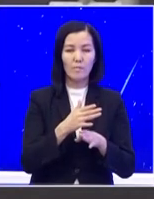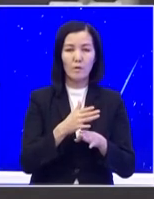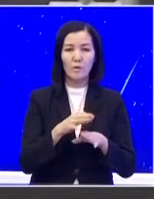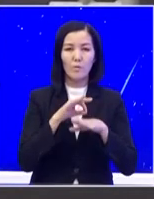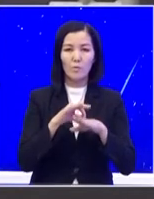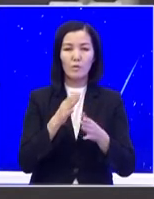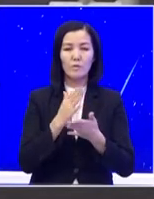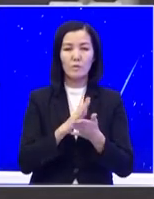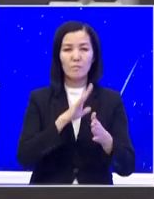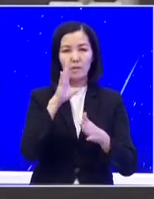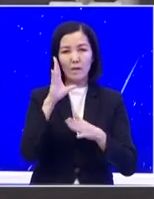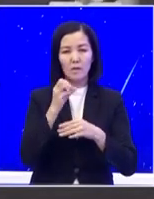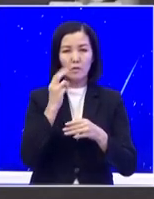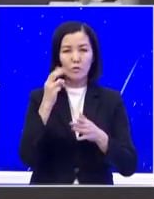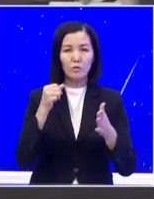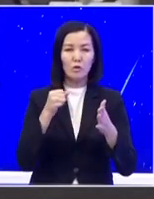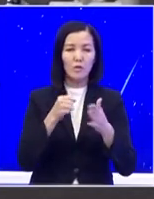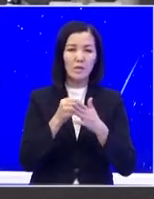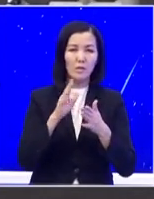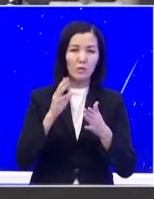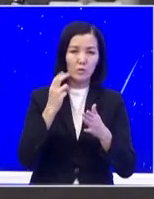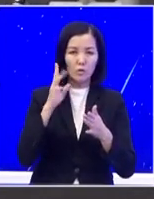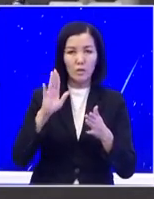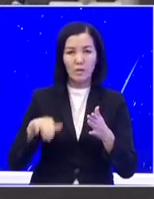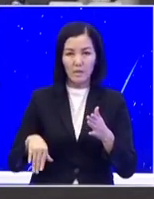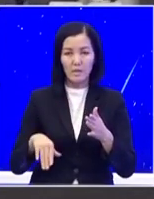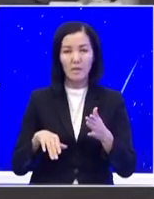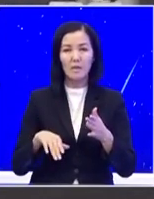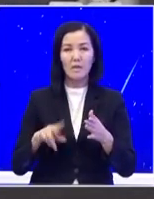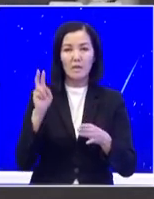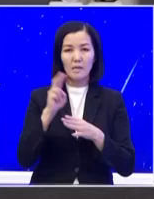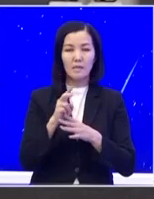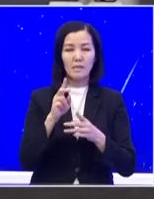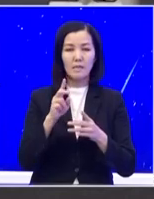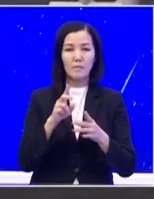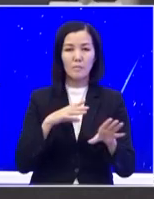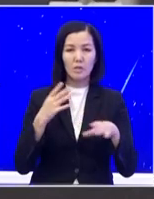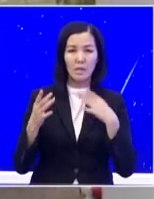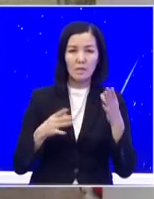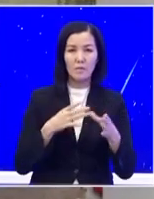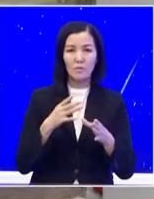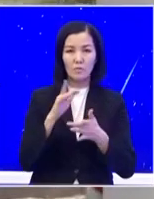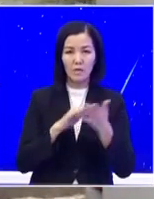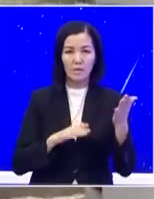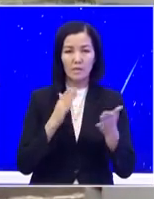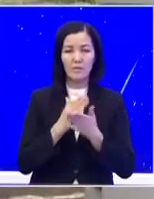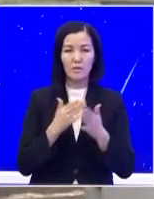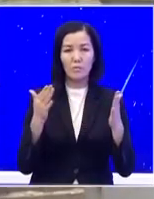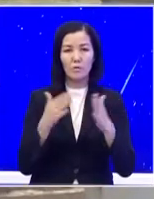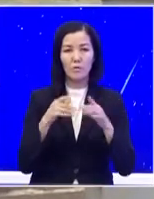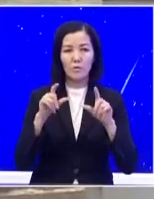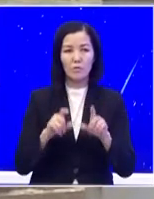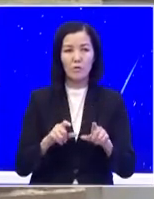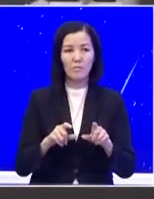әр уақытта таңертеңгі уақыт бар, күндізгі уақыт, кешкі уақытта 3 уақытпен балармен осындай алаңдарды істеп отырмыз. Үйлерінде